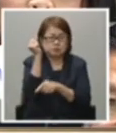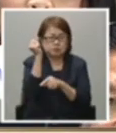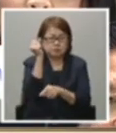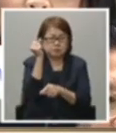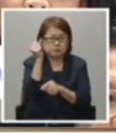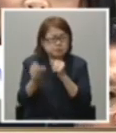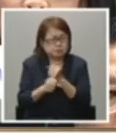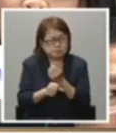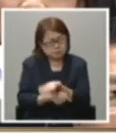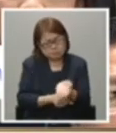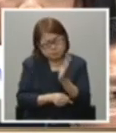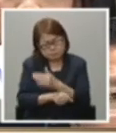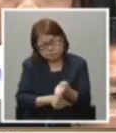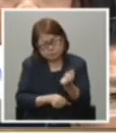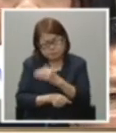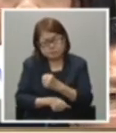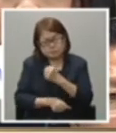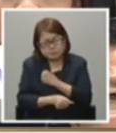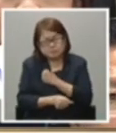ำ